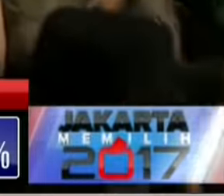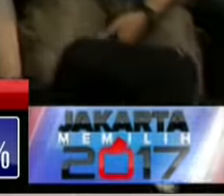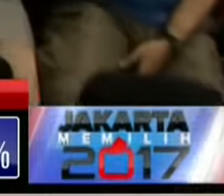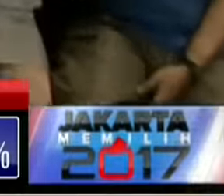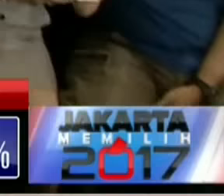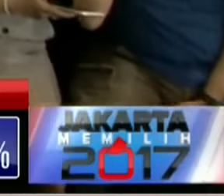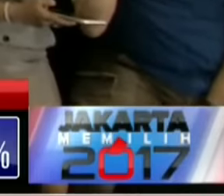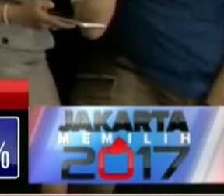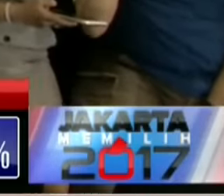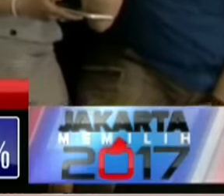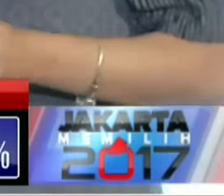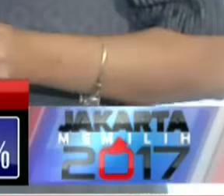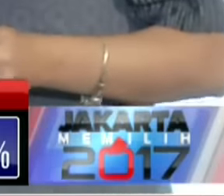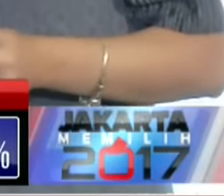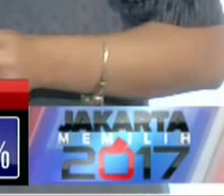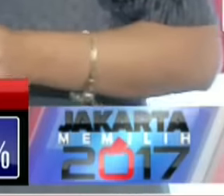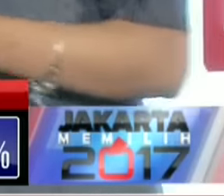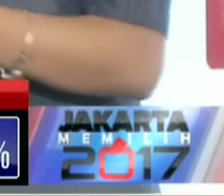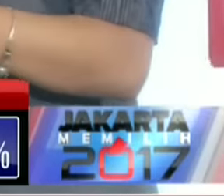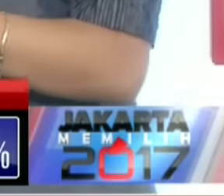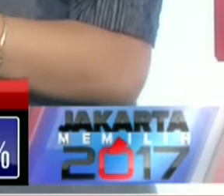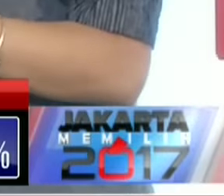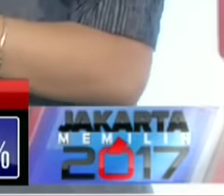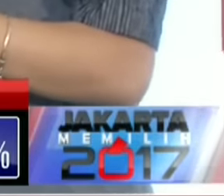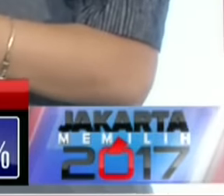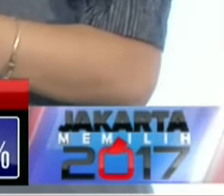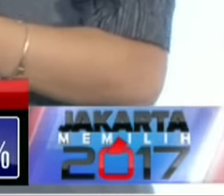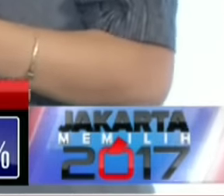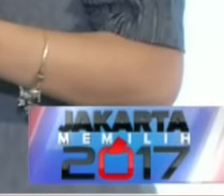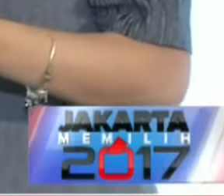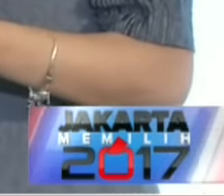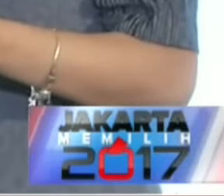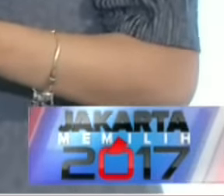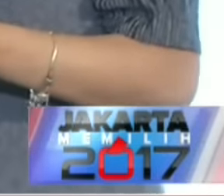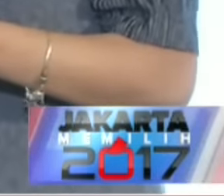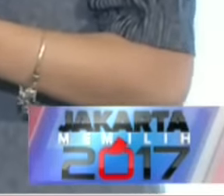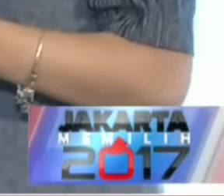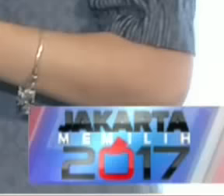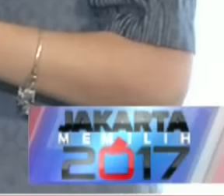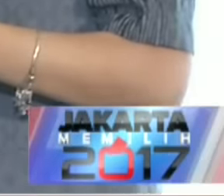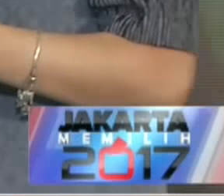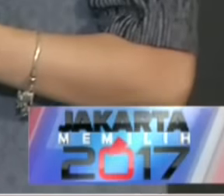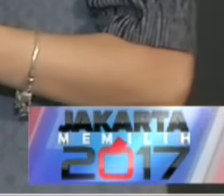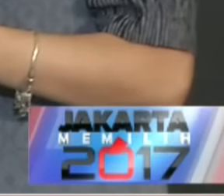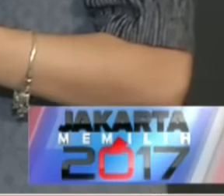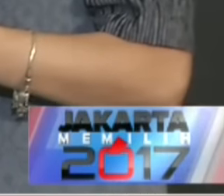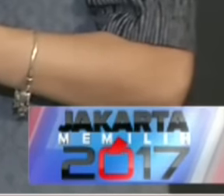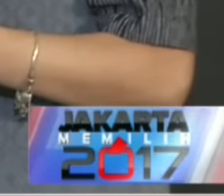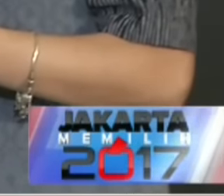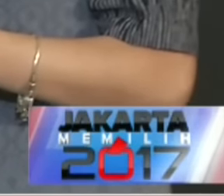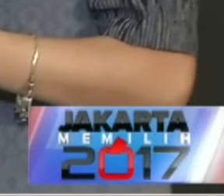terlalu pada waktunya habis. Terima waktunya kasih. Habis. Terima kasih. Ke oke, terima kasih. Pendukung baik. Nomor 2.